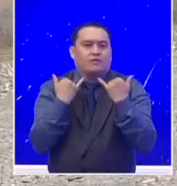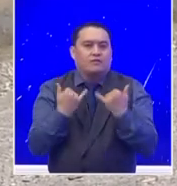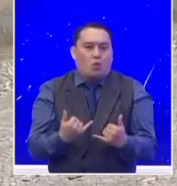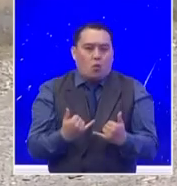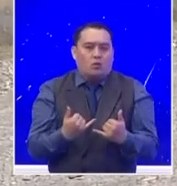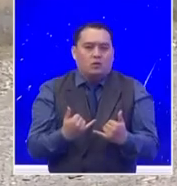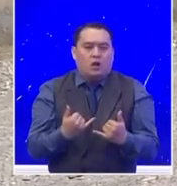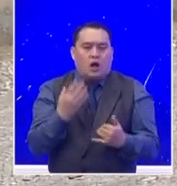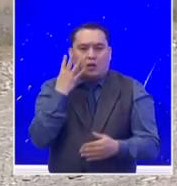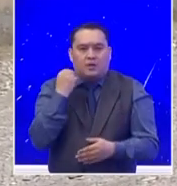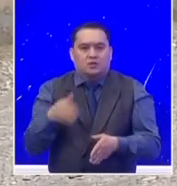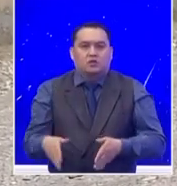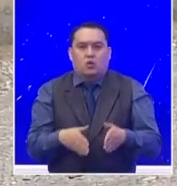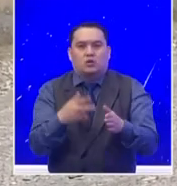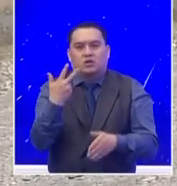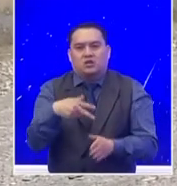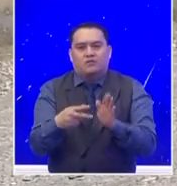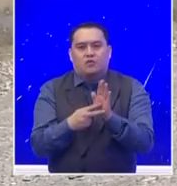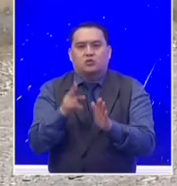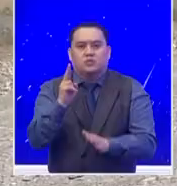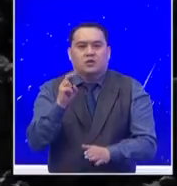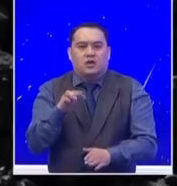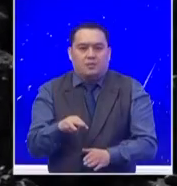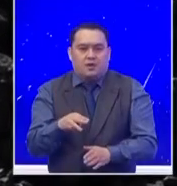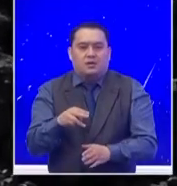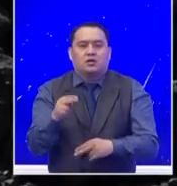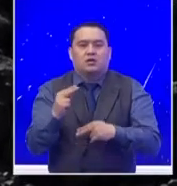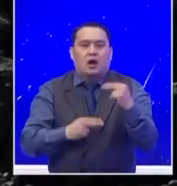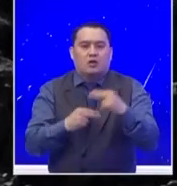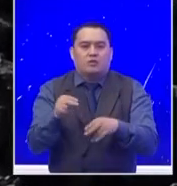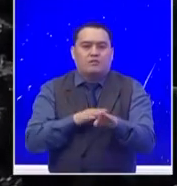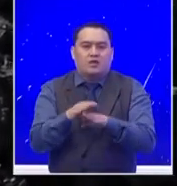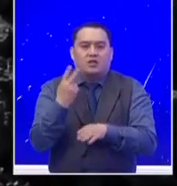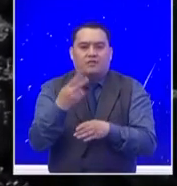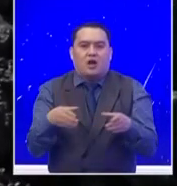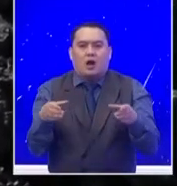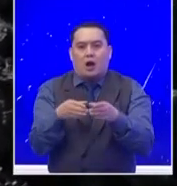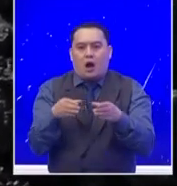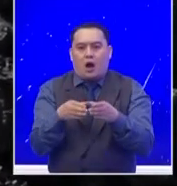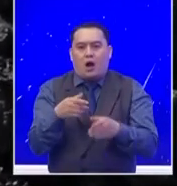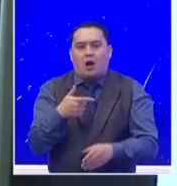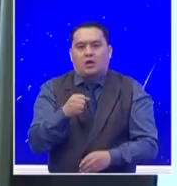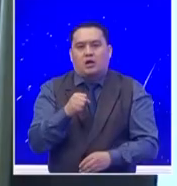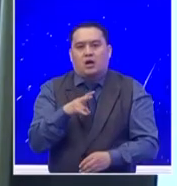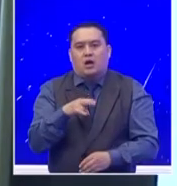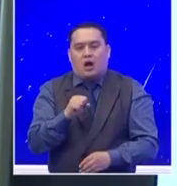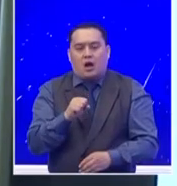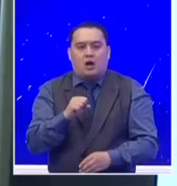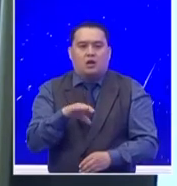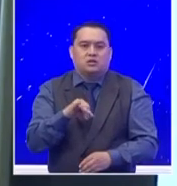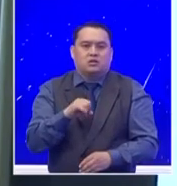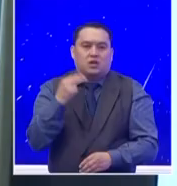на отдельном отрезке дороги протяженностью в 38 километров строительные работы осуществляют две компании – ТО ГК «Инжиниринг» и АО